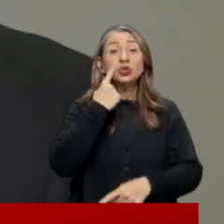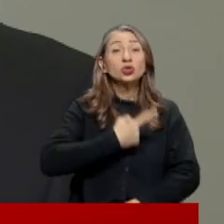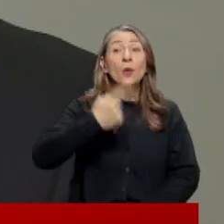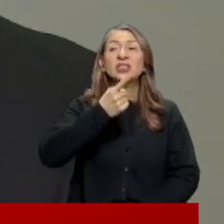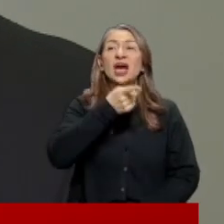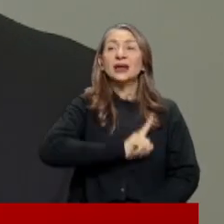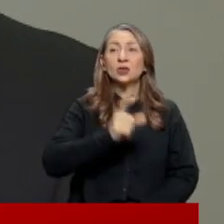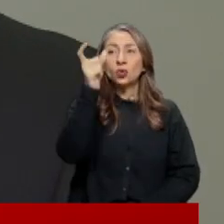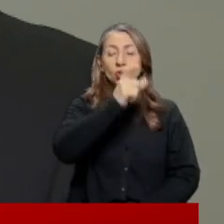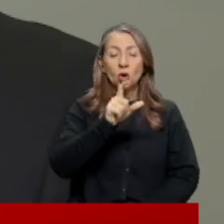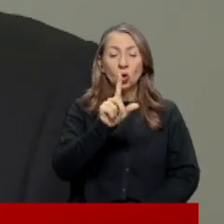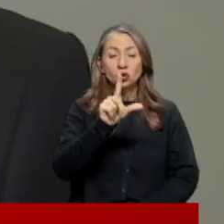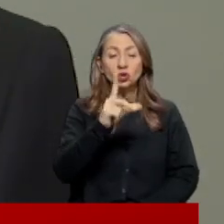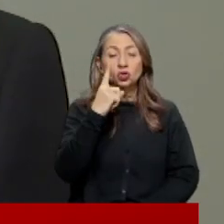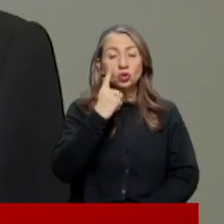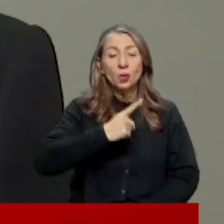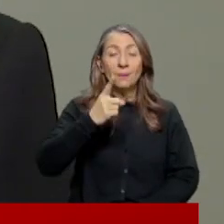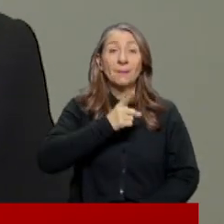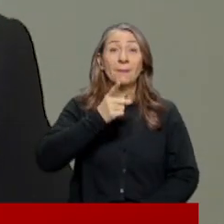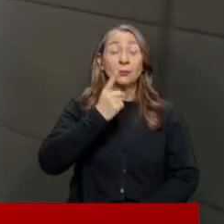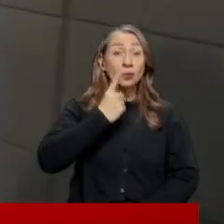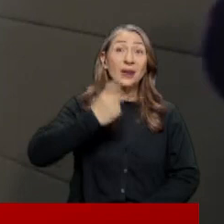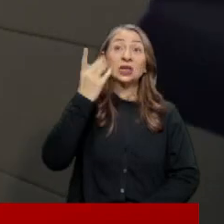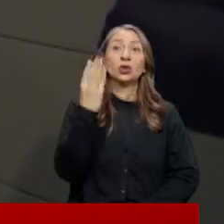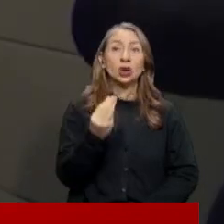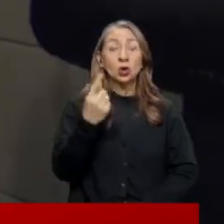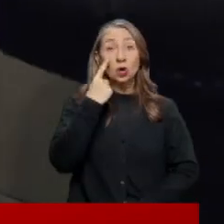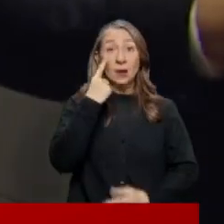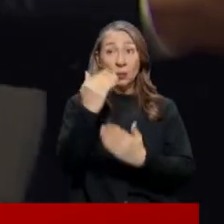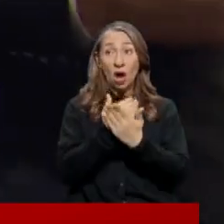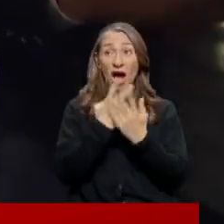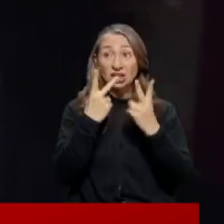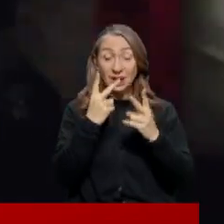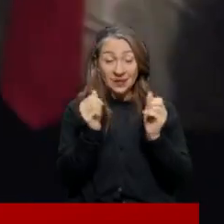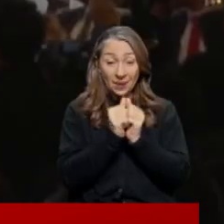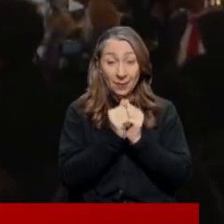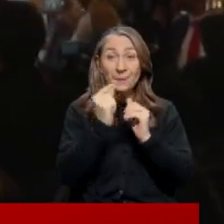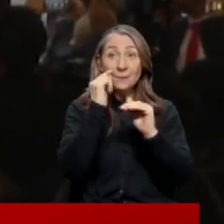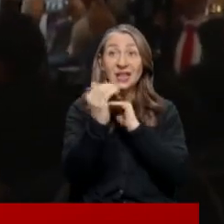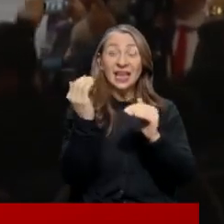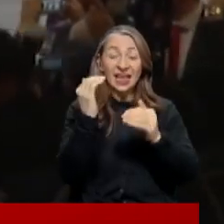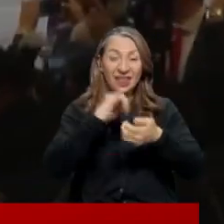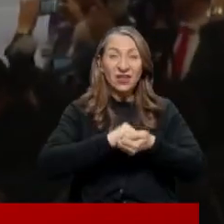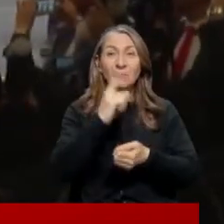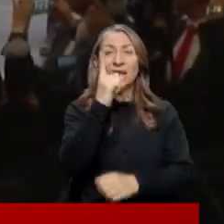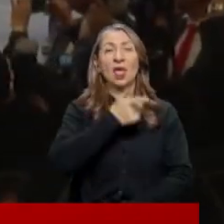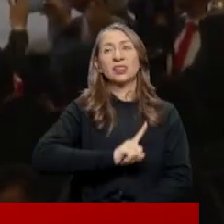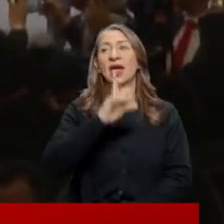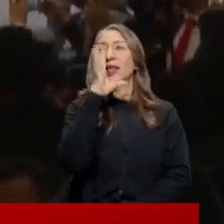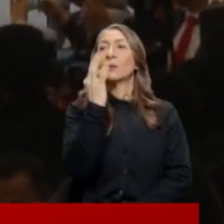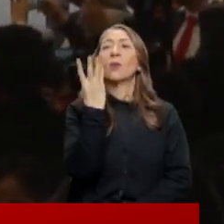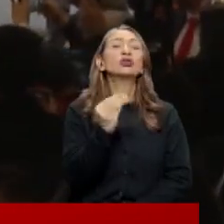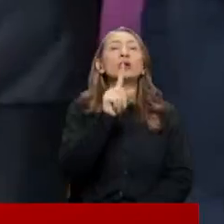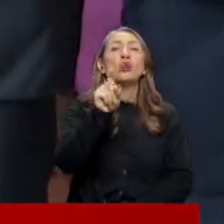Cumhurbaşkanı adayı Türkiye'nin 13. Cumhurbaşkanı olacaktır. Hükümet programının açıklanmasıyla birlikte Millet İttifakı'nda geriye bir tek aday kim